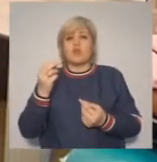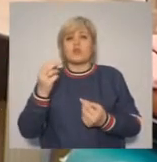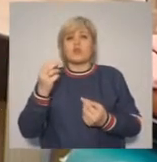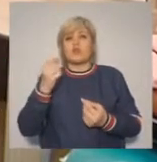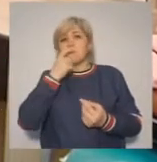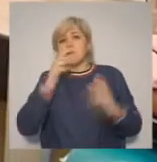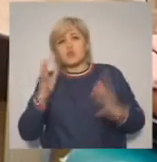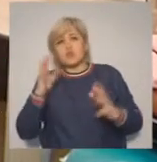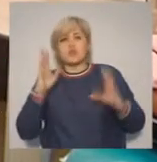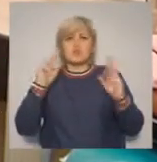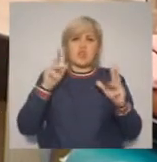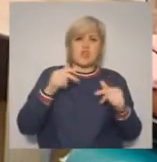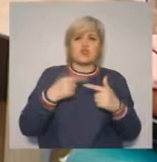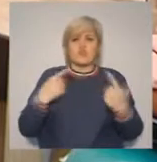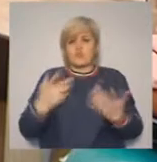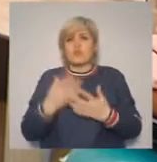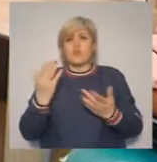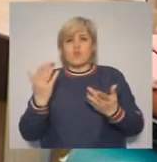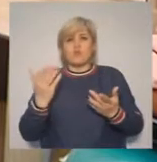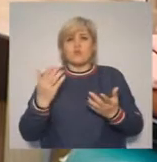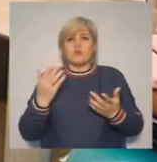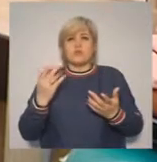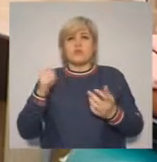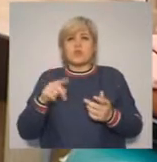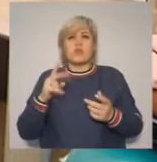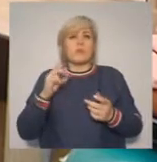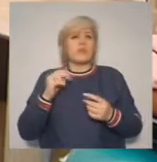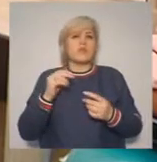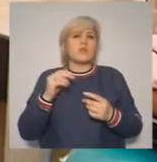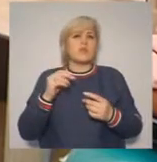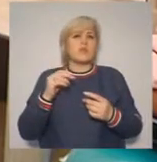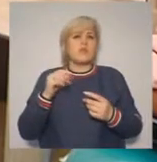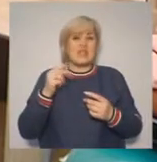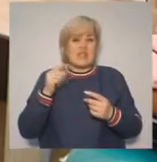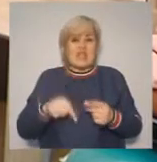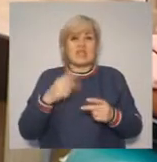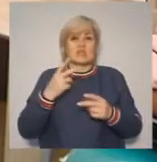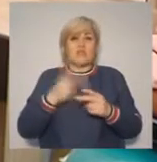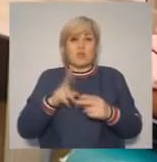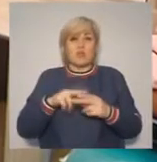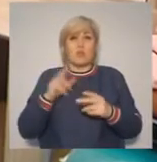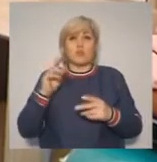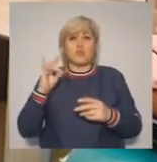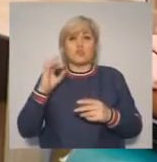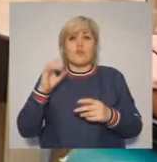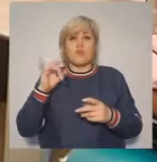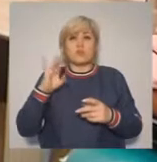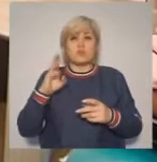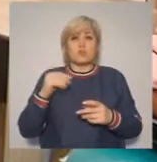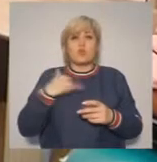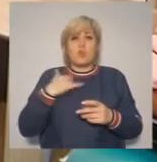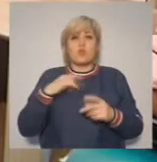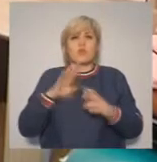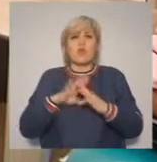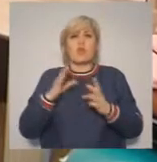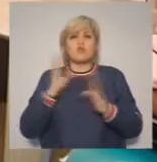шатунов, зайчиков. Вот. Но тем не менее, вот здесь в городе Нижневартовске, у меня сложилась судьба